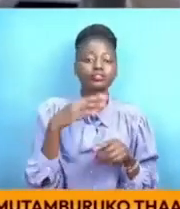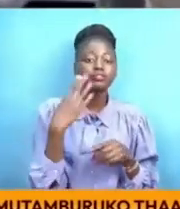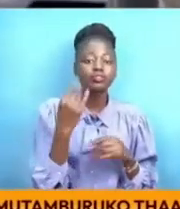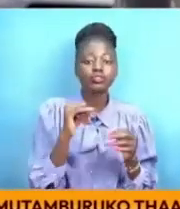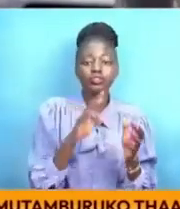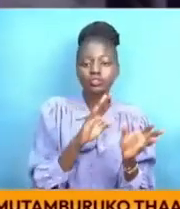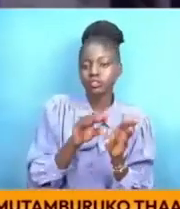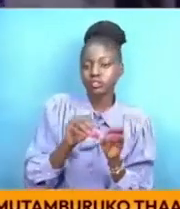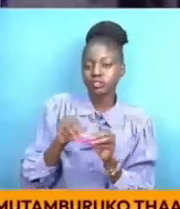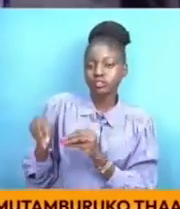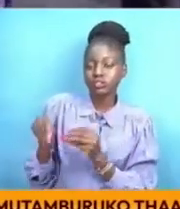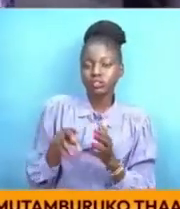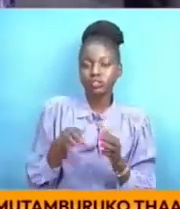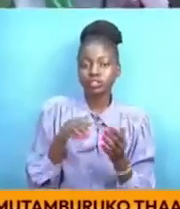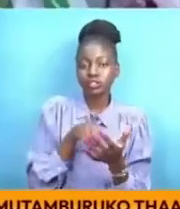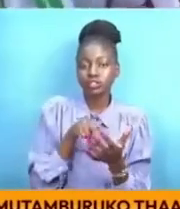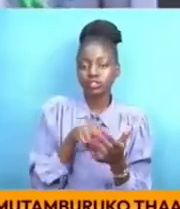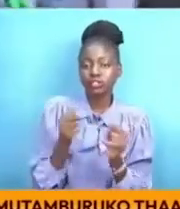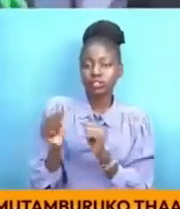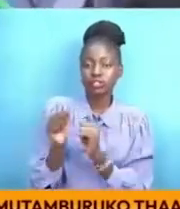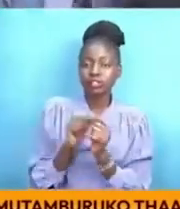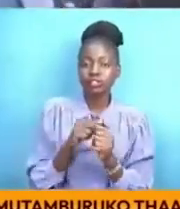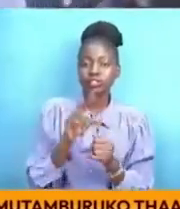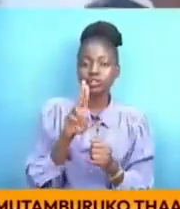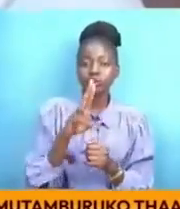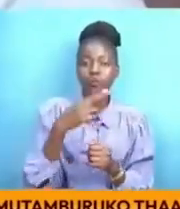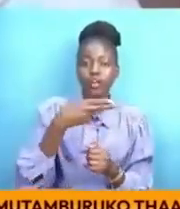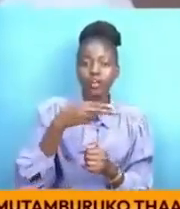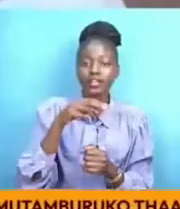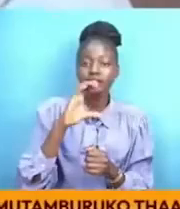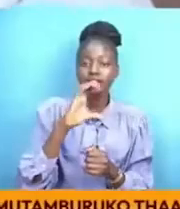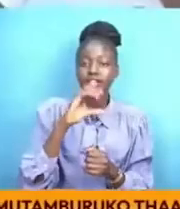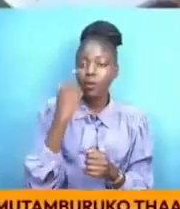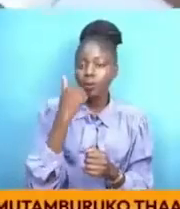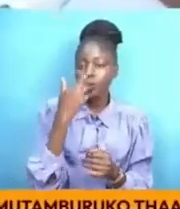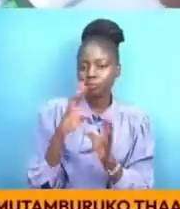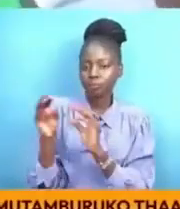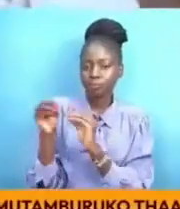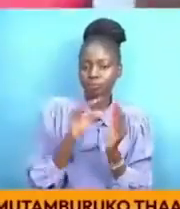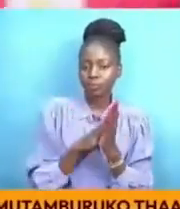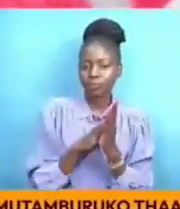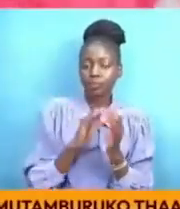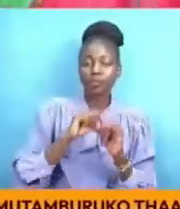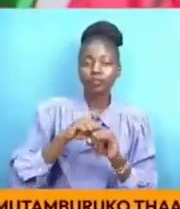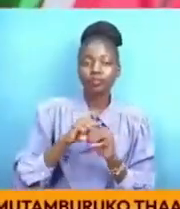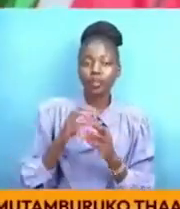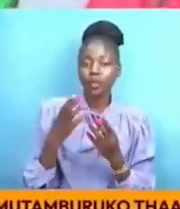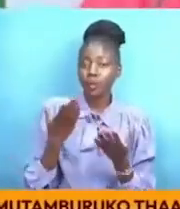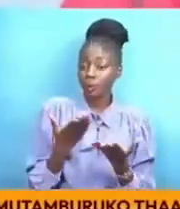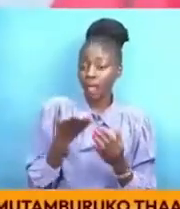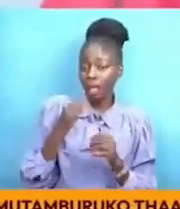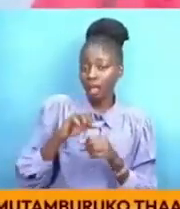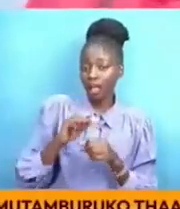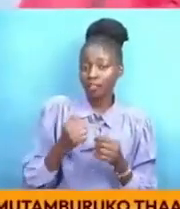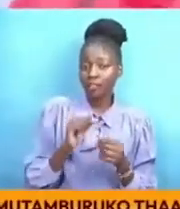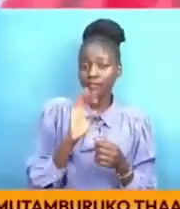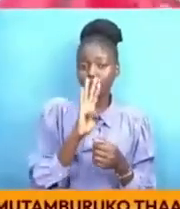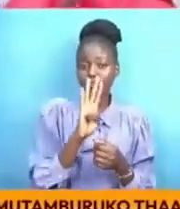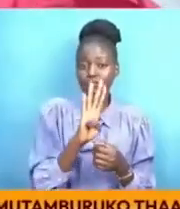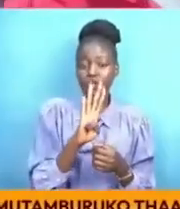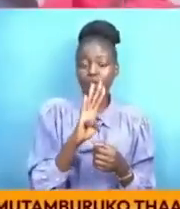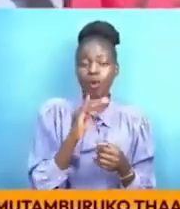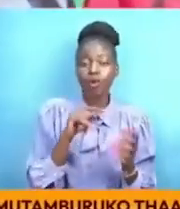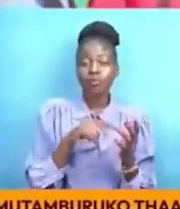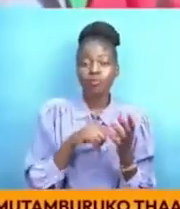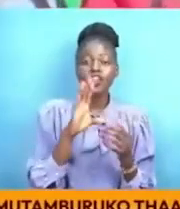keheri kurugamirira aruti a wira a UHC aria mari na kandarathi guku nacio bilioni